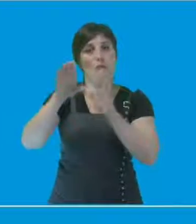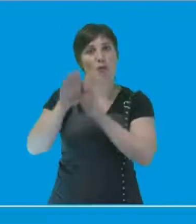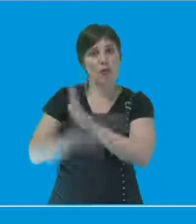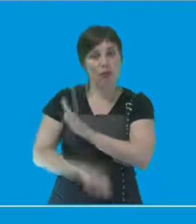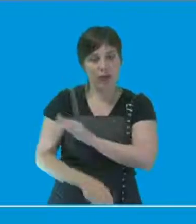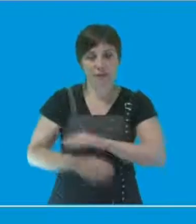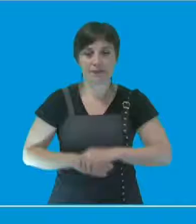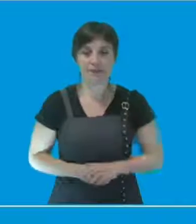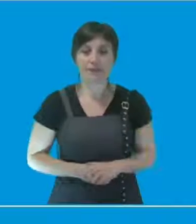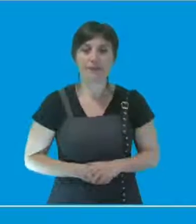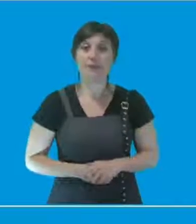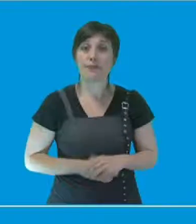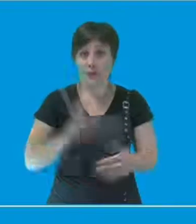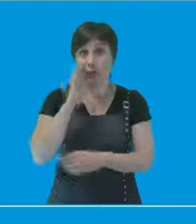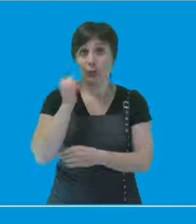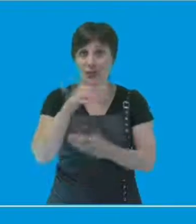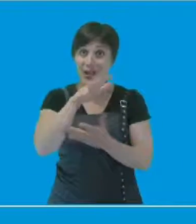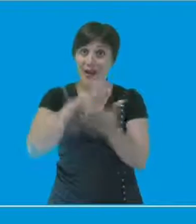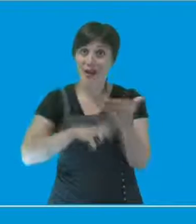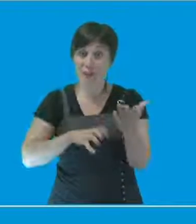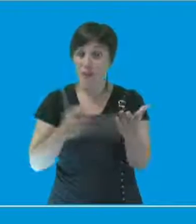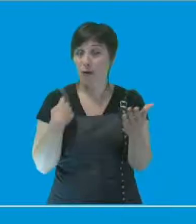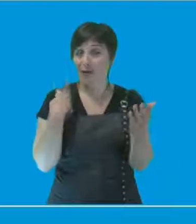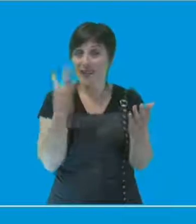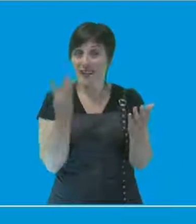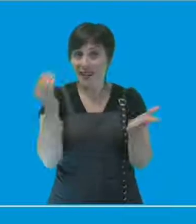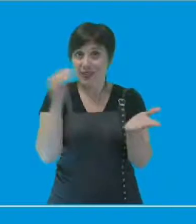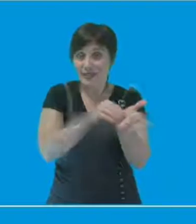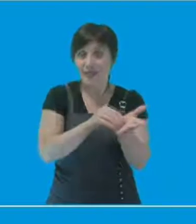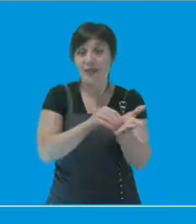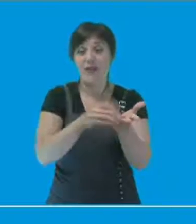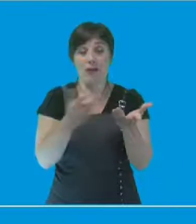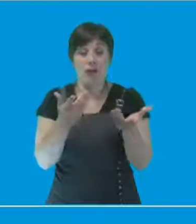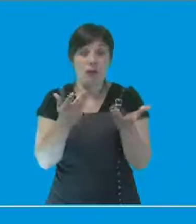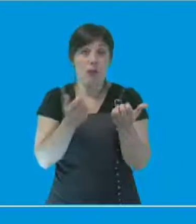à ce rapport, qui est d'organiser un appel à projets